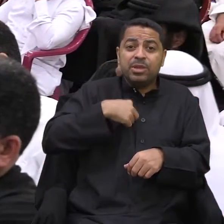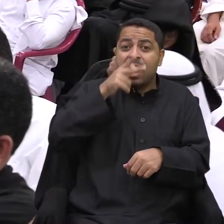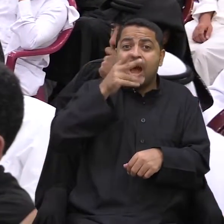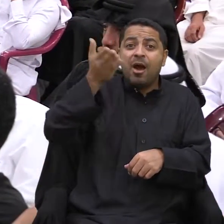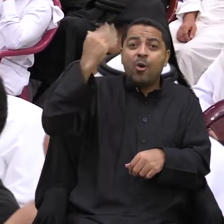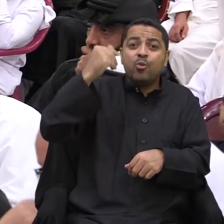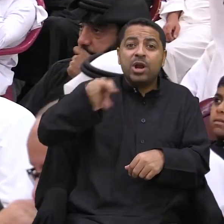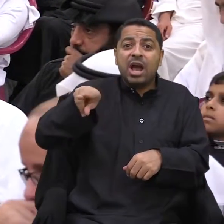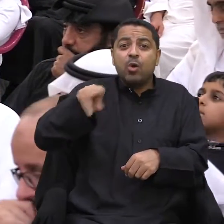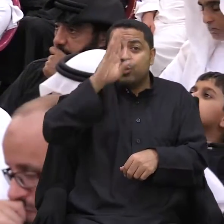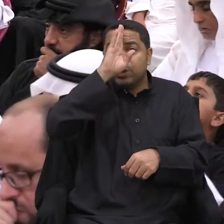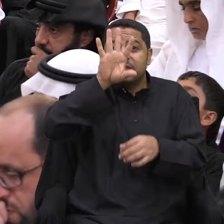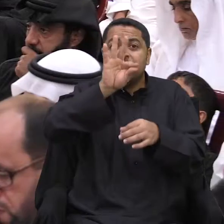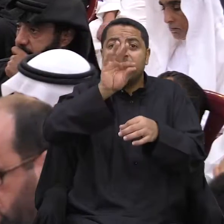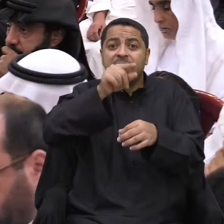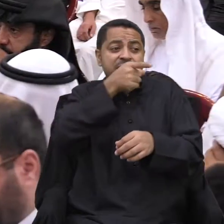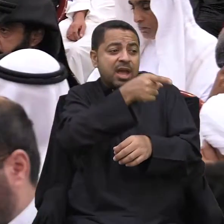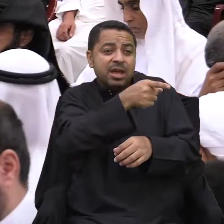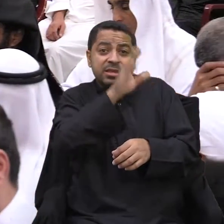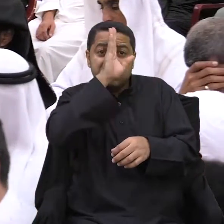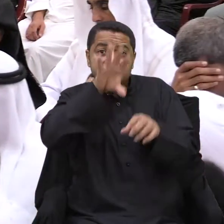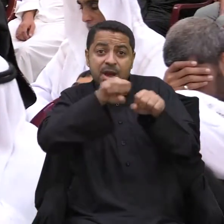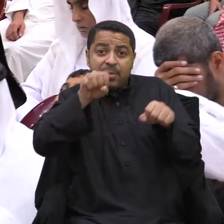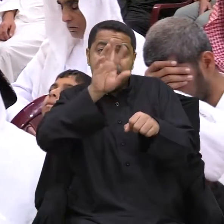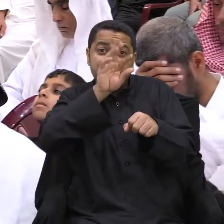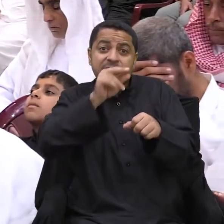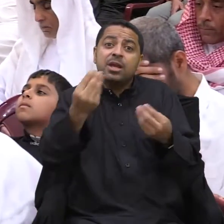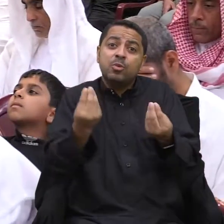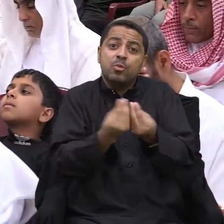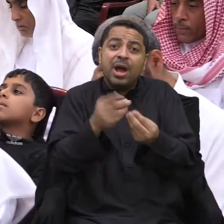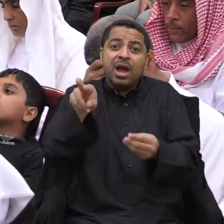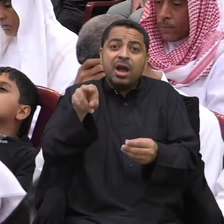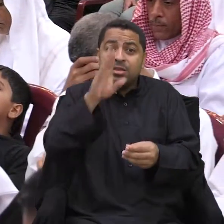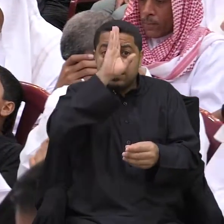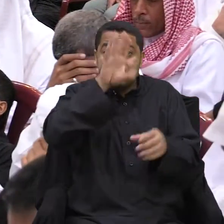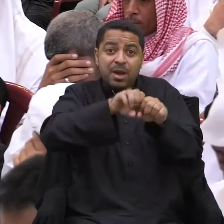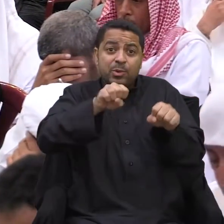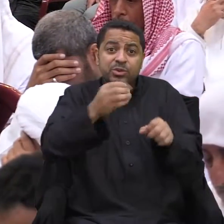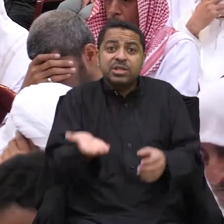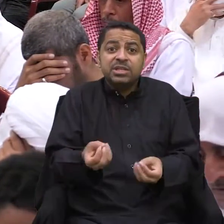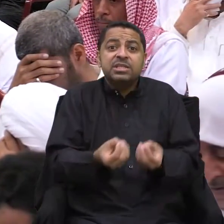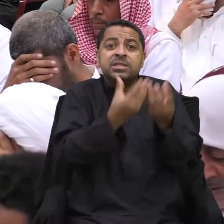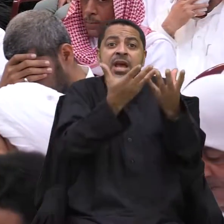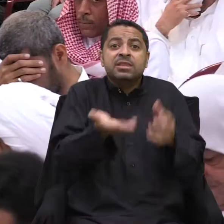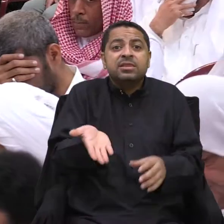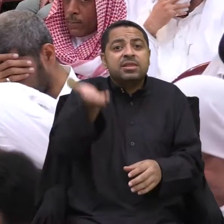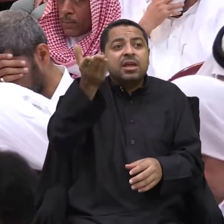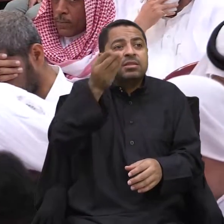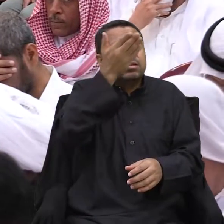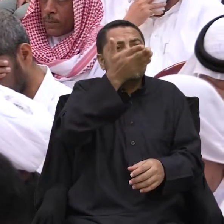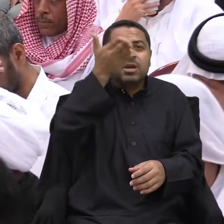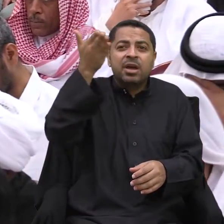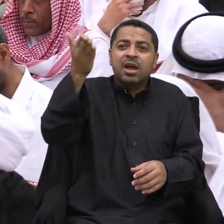الحسن، هذان سيدا شبابي أهل الجنة، فإن صدقتموني